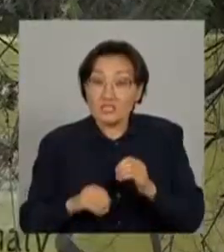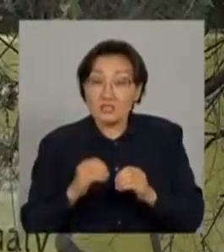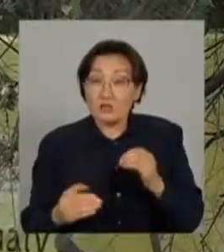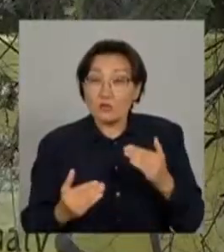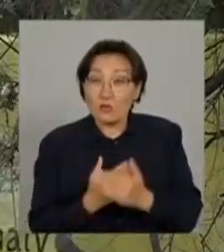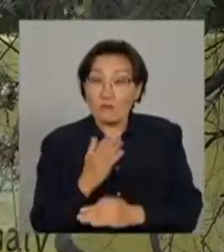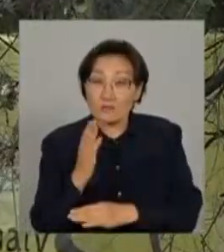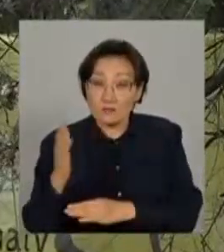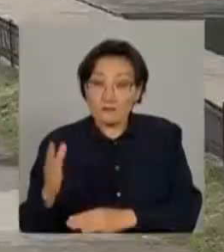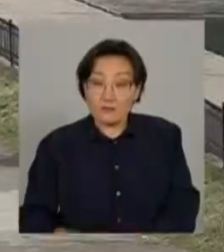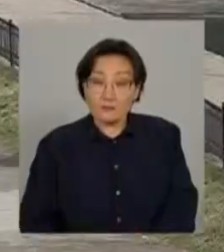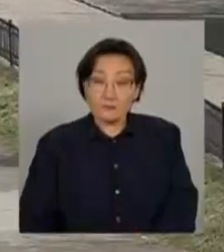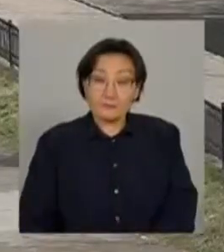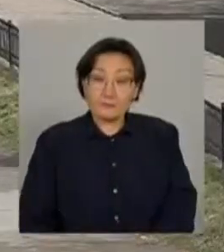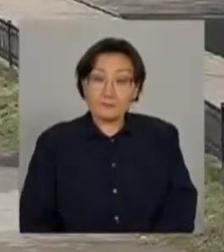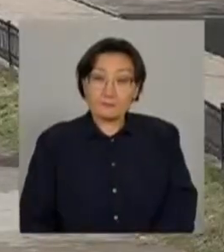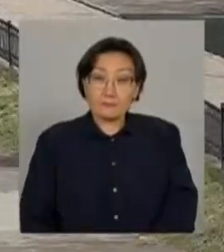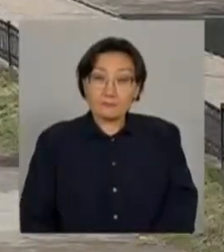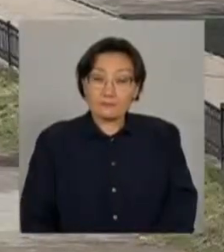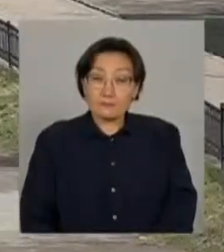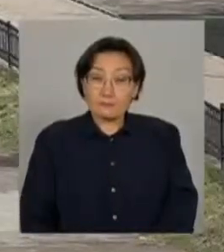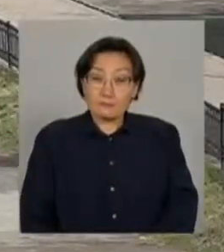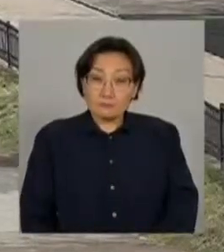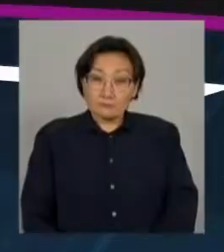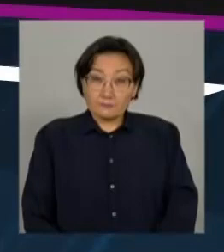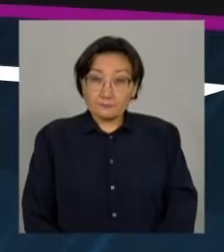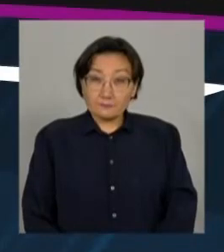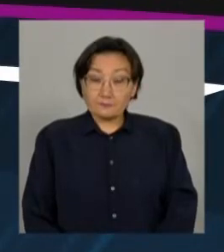новых. Рустам Аралбаев, Медет Саматова, телеканал «Алматы».